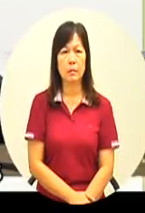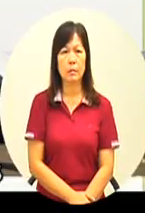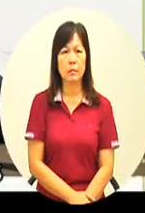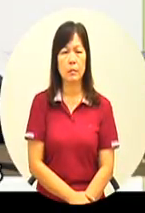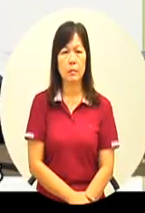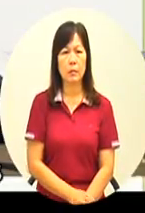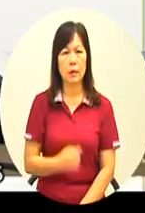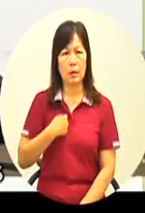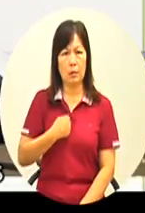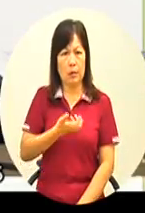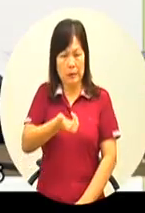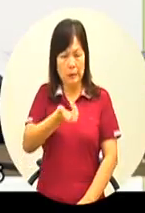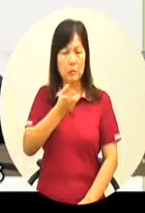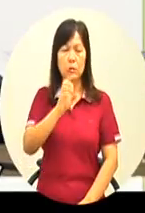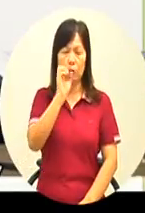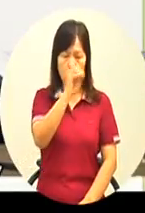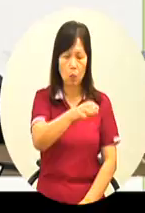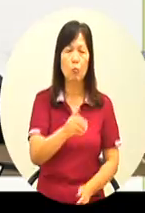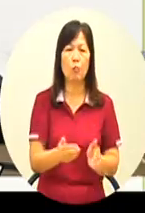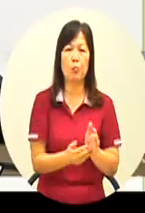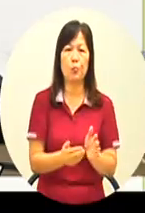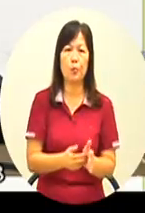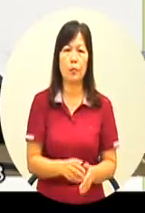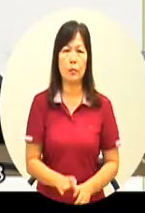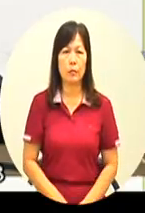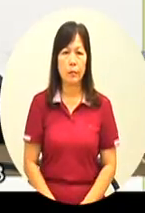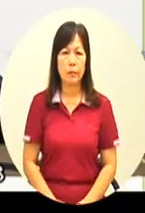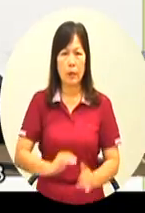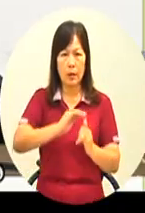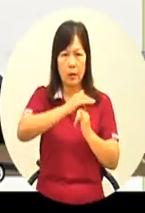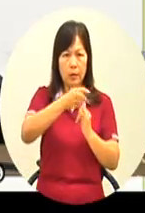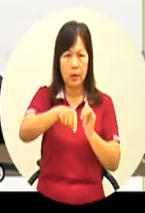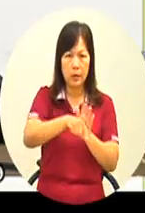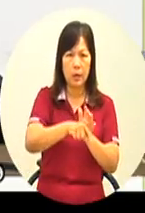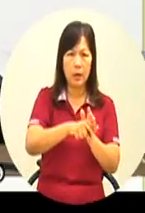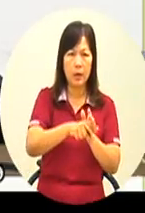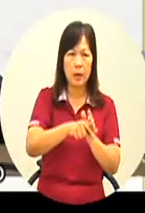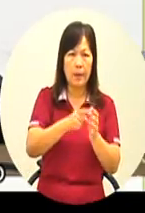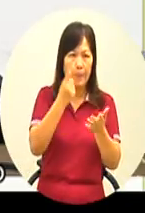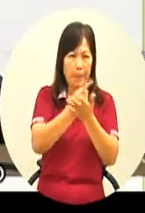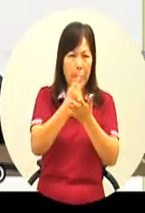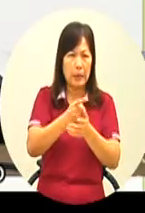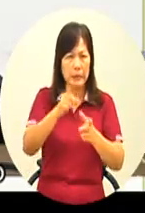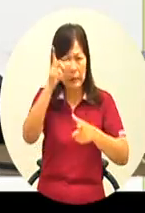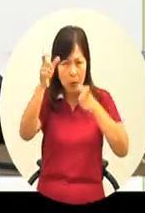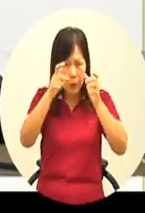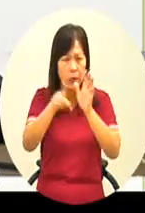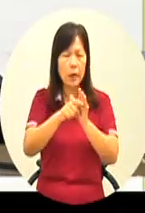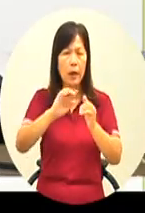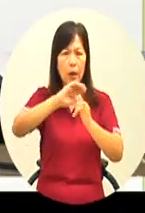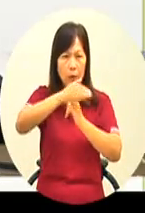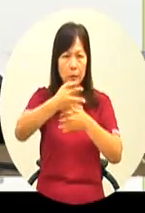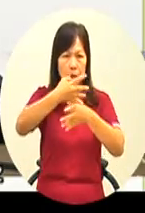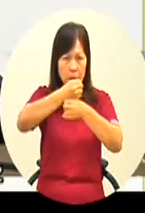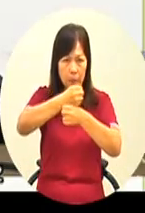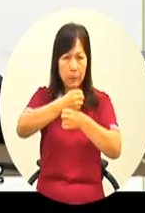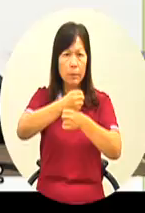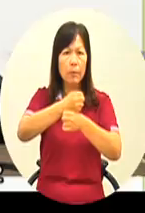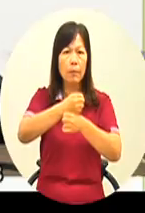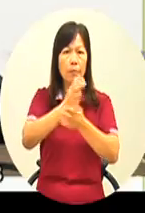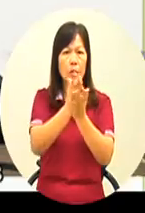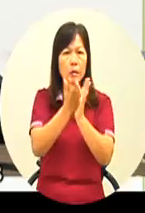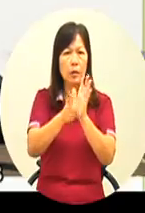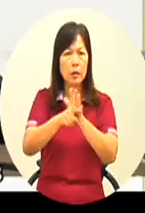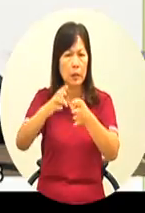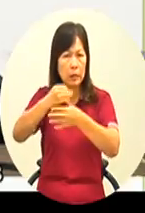本席以前去反映哪些殡仪馆的本馆路66巷呢？每年逢过年呢、清明节等节日